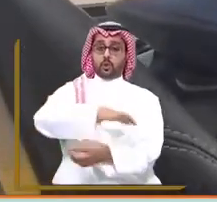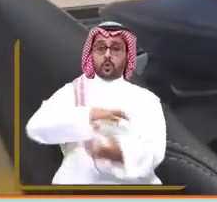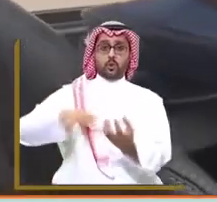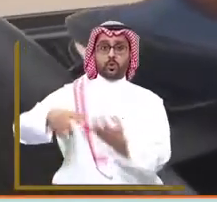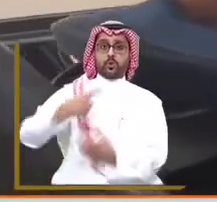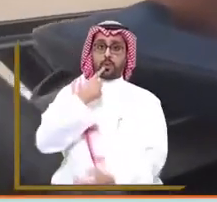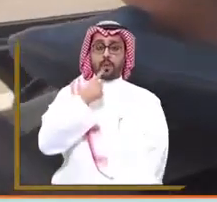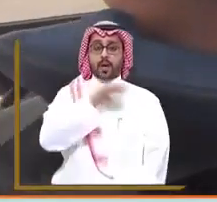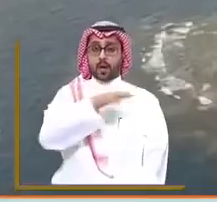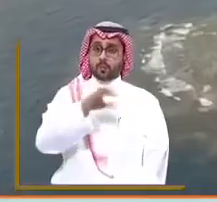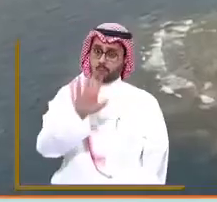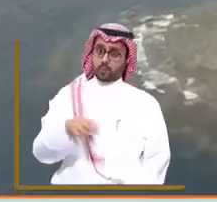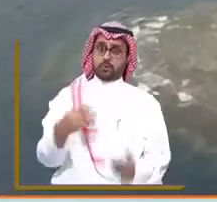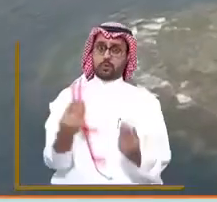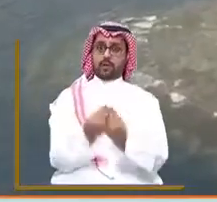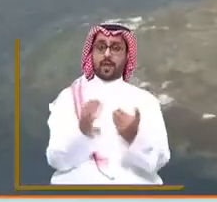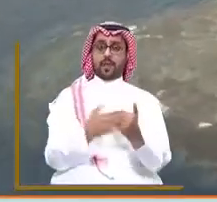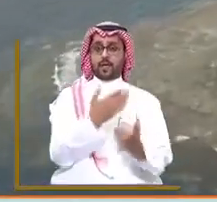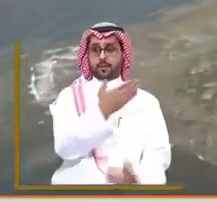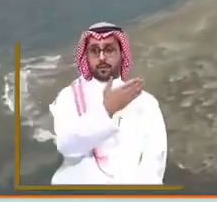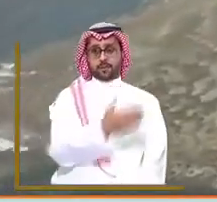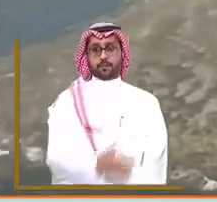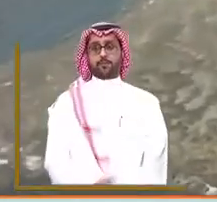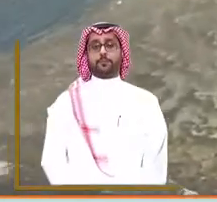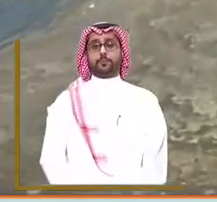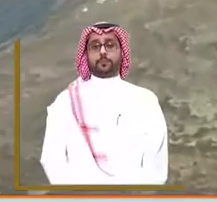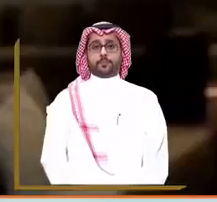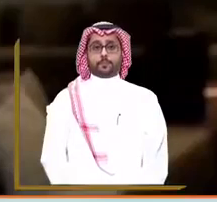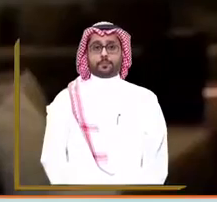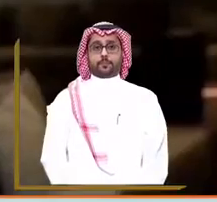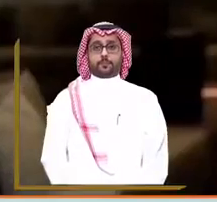في البحر الأحمر.